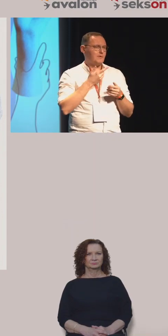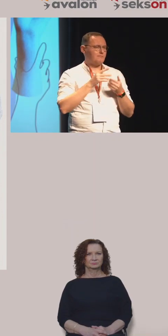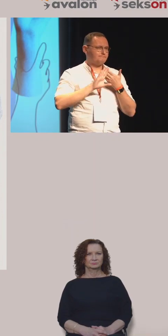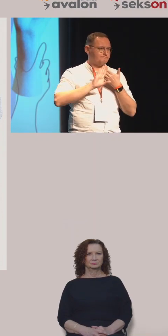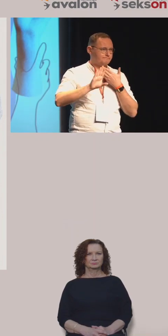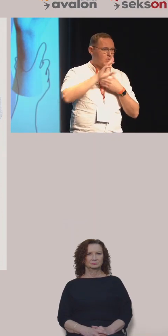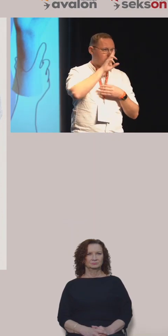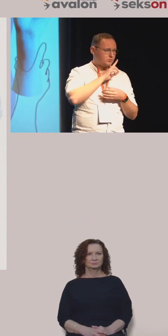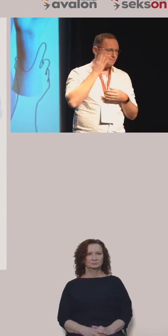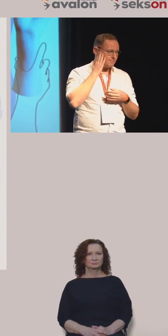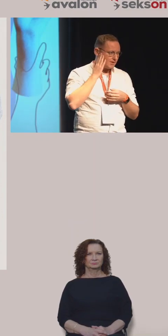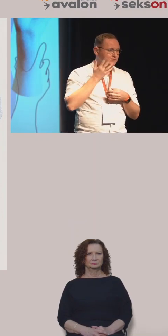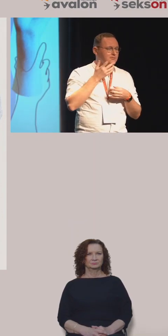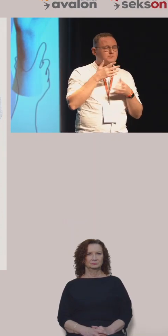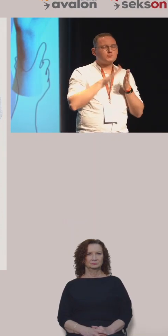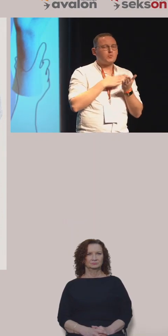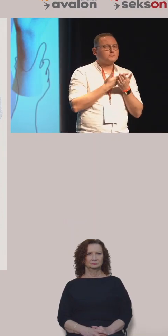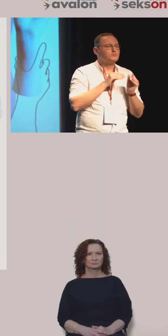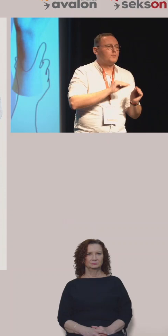Podam przykład takiej sytuacji.